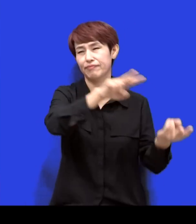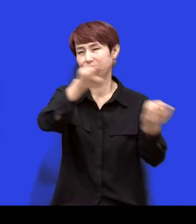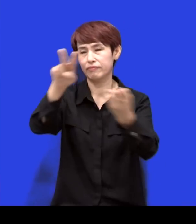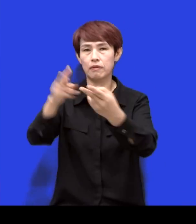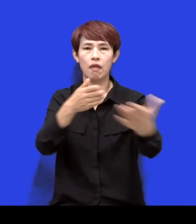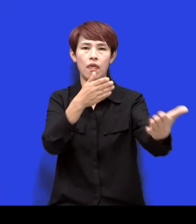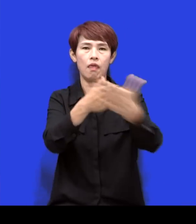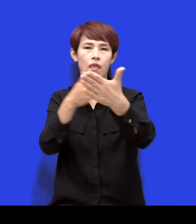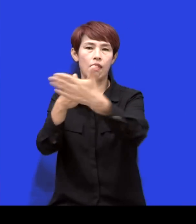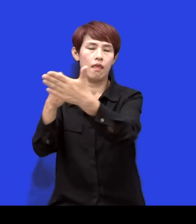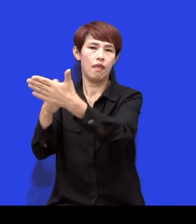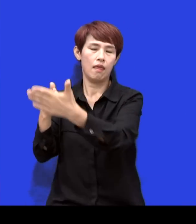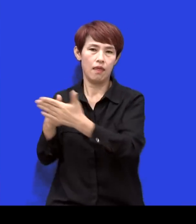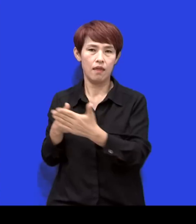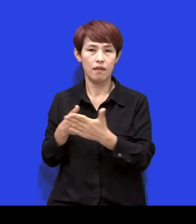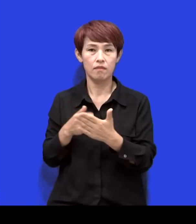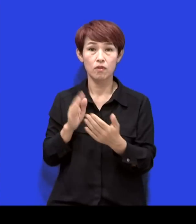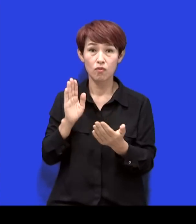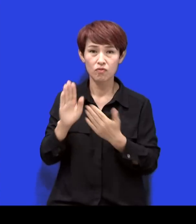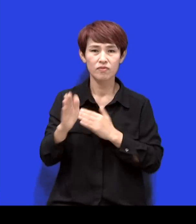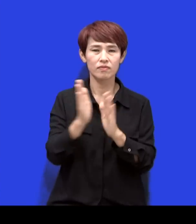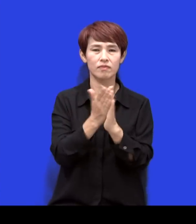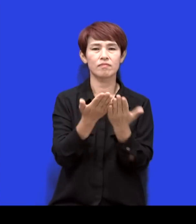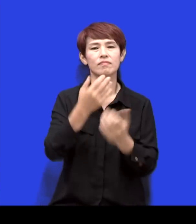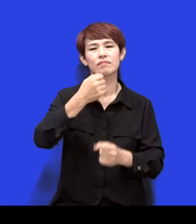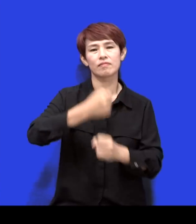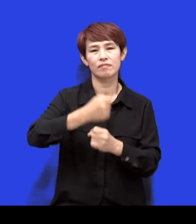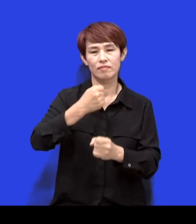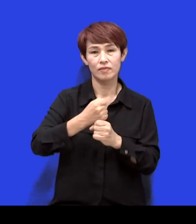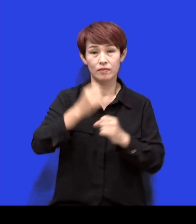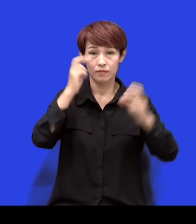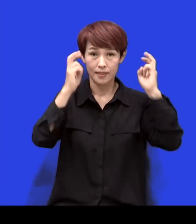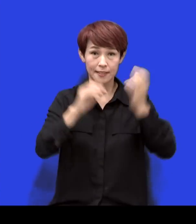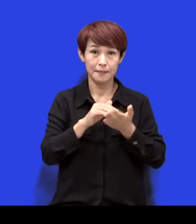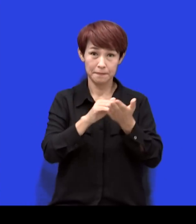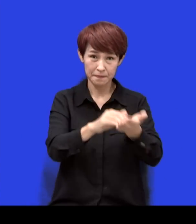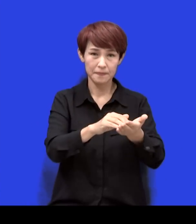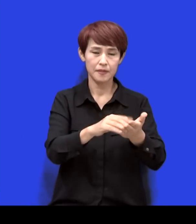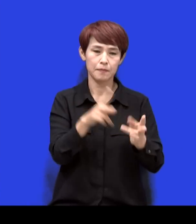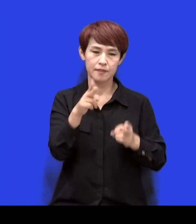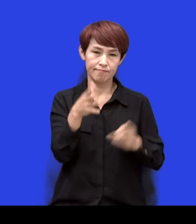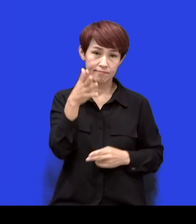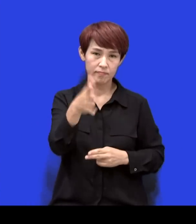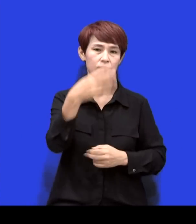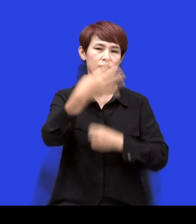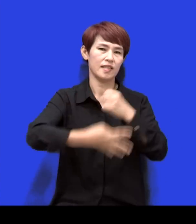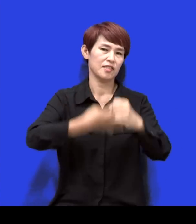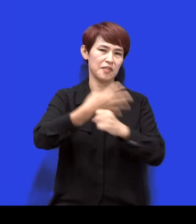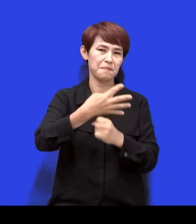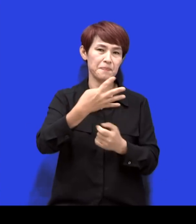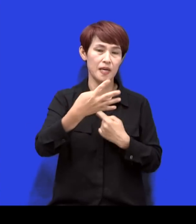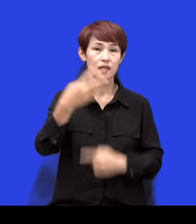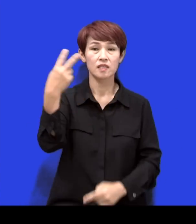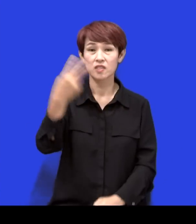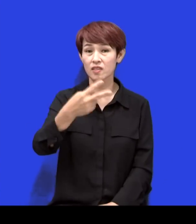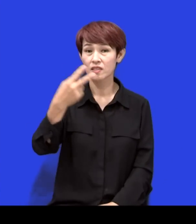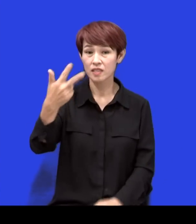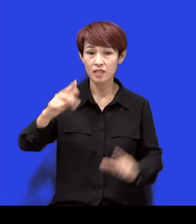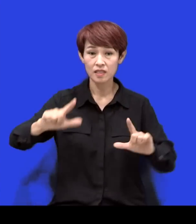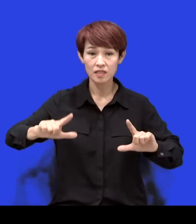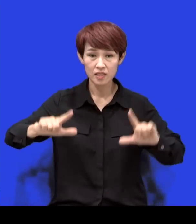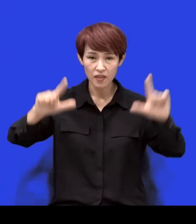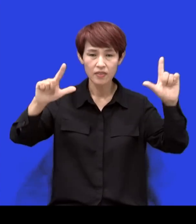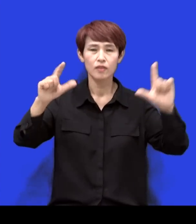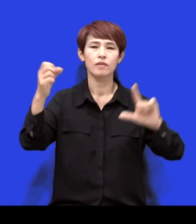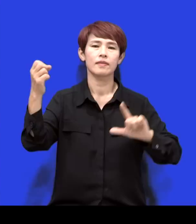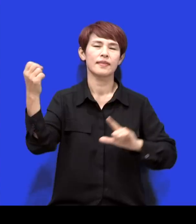예. 그러고 이제 출판사에 들어가서 출판사 편집자 생활을 한 4년 하고 2007년에 다시 전업작가가 되겠다고 나와서 예.